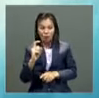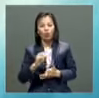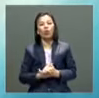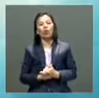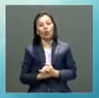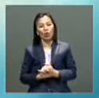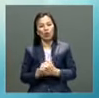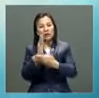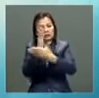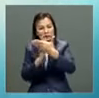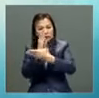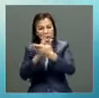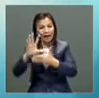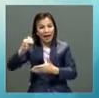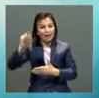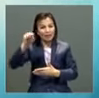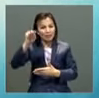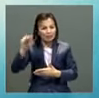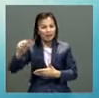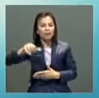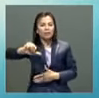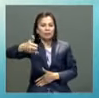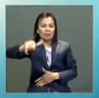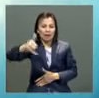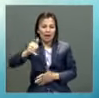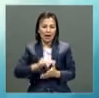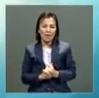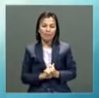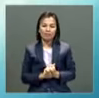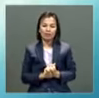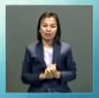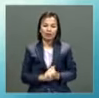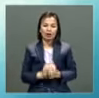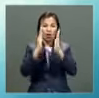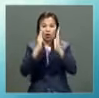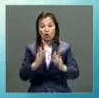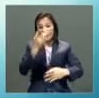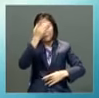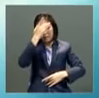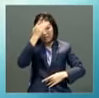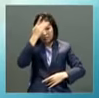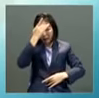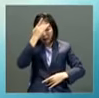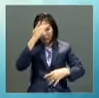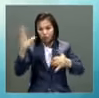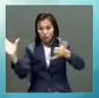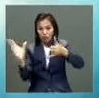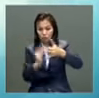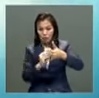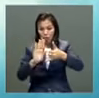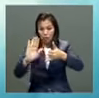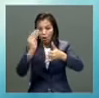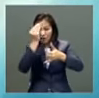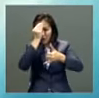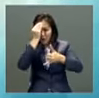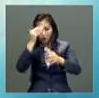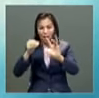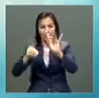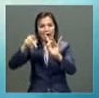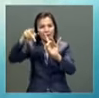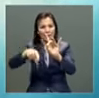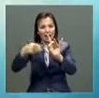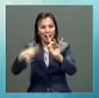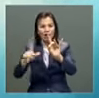ในกรณีที่เลวร้ายที่สุดตอนนี้ผู้ป่วย ติดเชื้อของญี่ปุ่นมีมากกว่า 8,000 คนไป